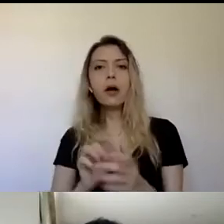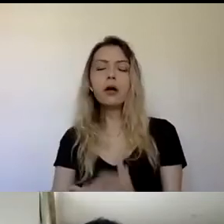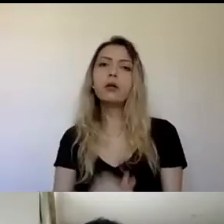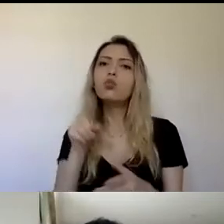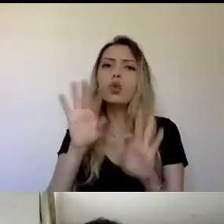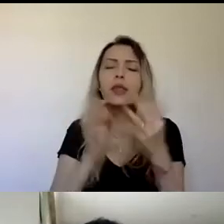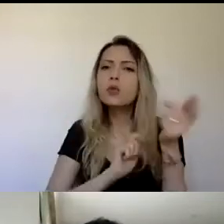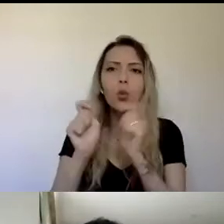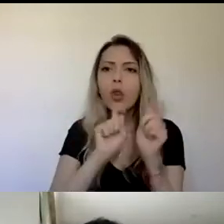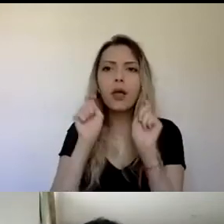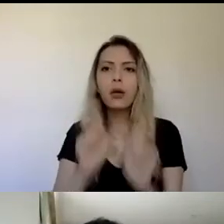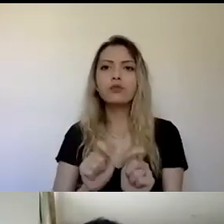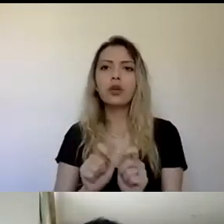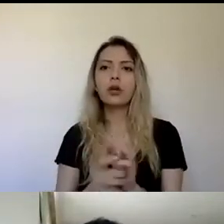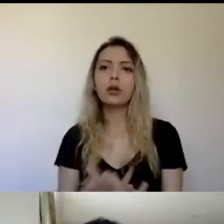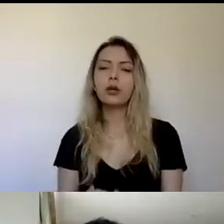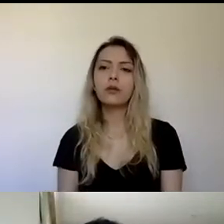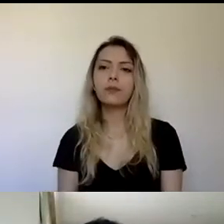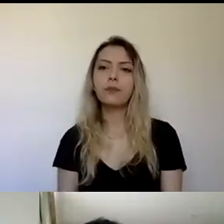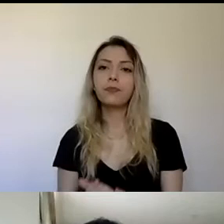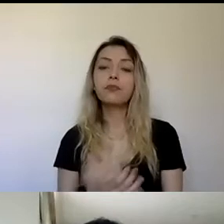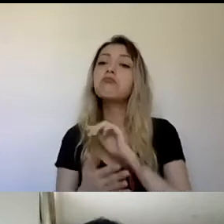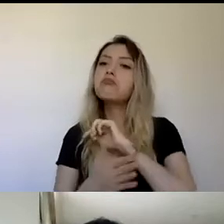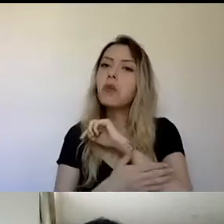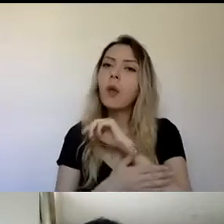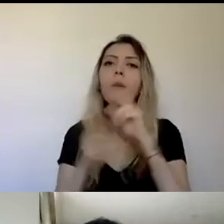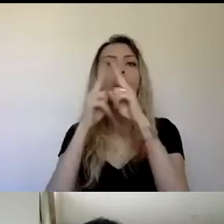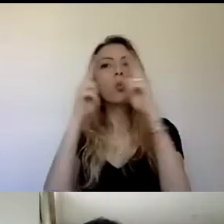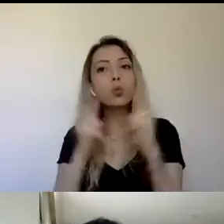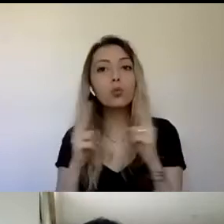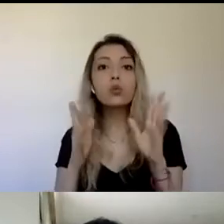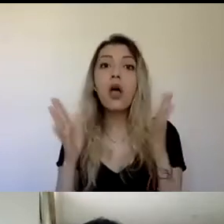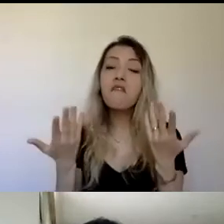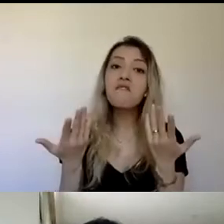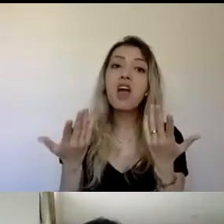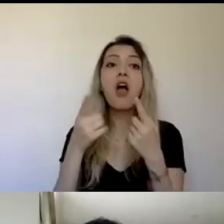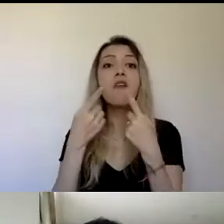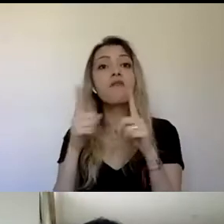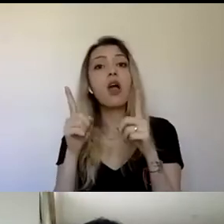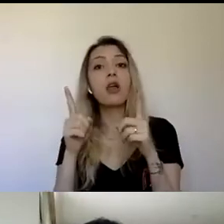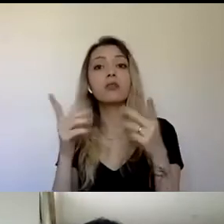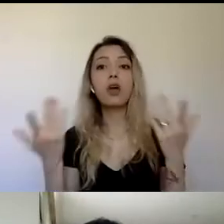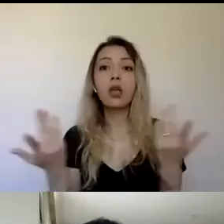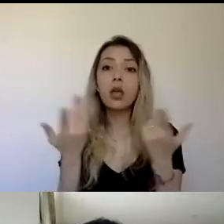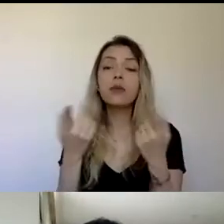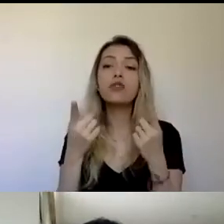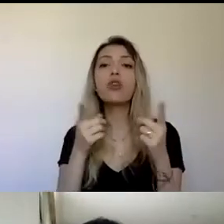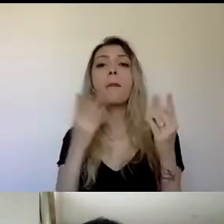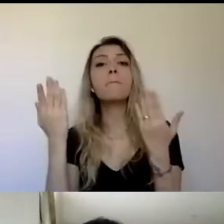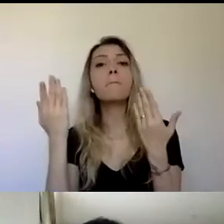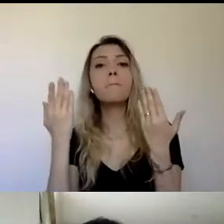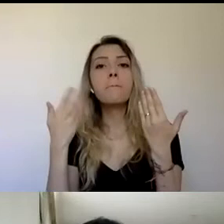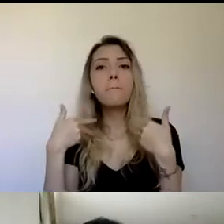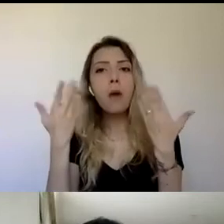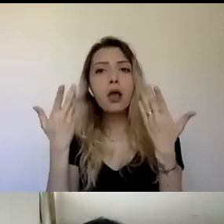uygular? Yargının ulusal ya da uluslararası yasaları mahkemelerde kullanmasıyla uygular. Başımıza bir şey